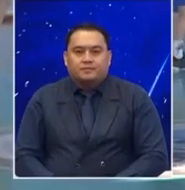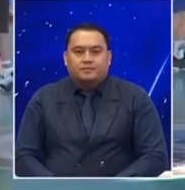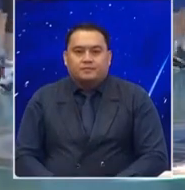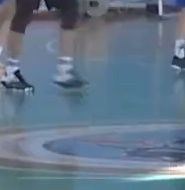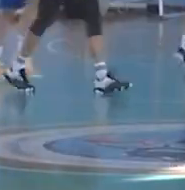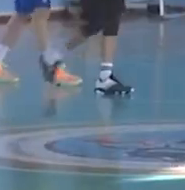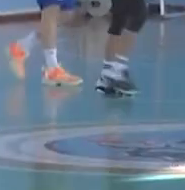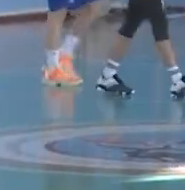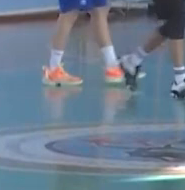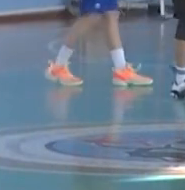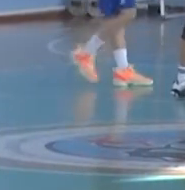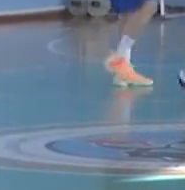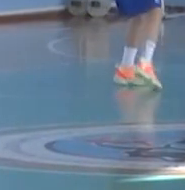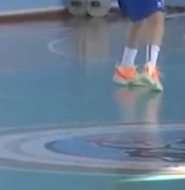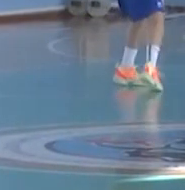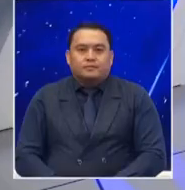Утыкбай, телеканал ЖТСУ.